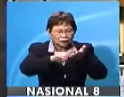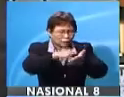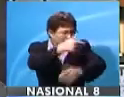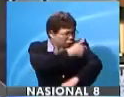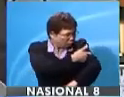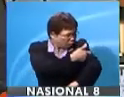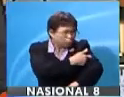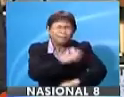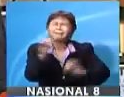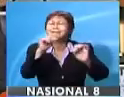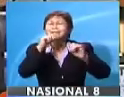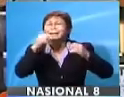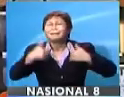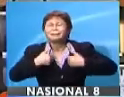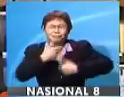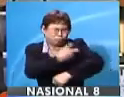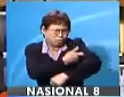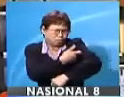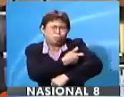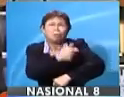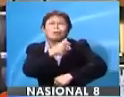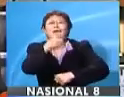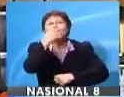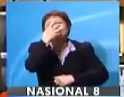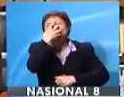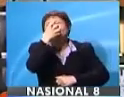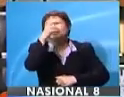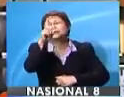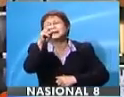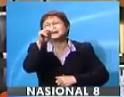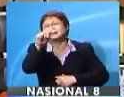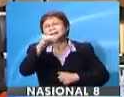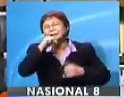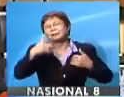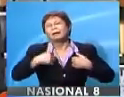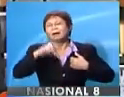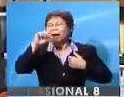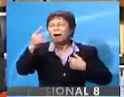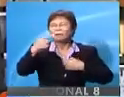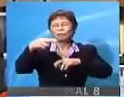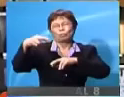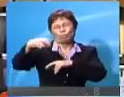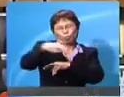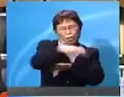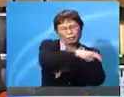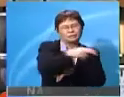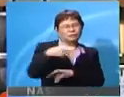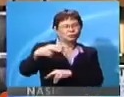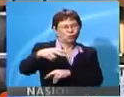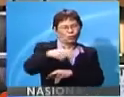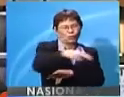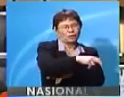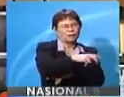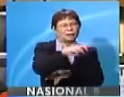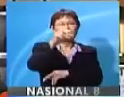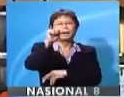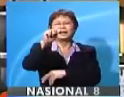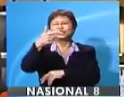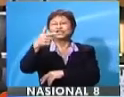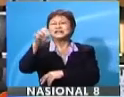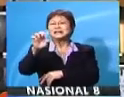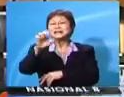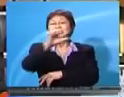Jadi dengan kita was-was ya. Cuma yang ada ni rotavirus yang kita guna untuk AGE,